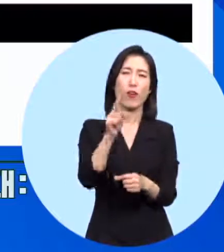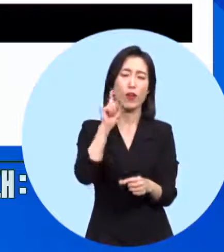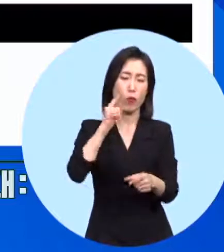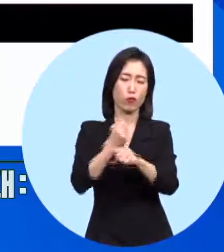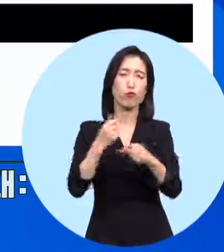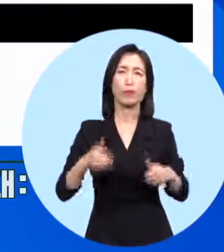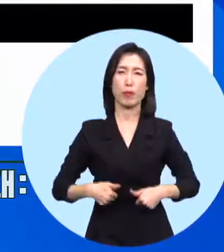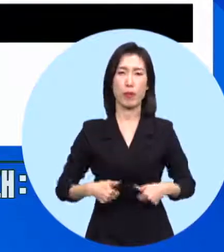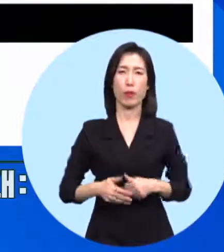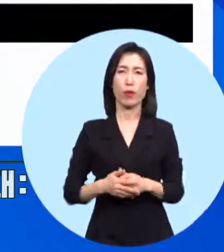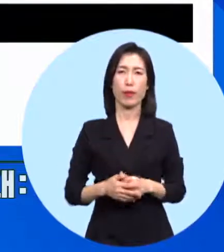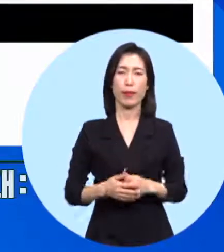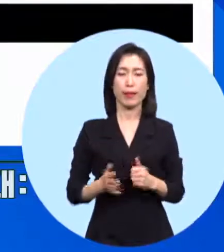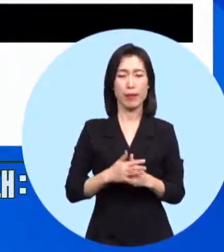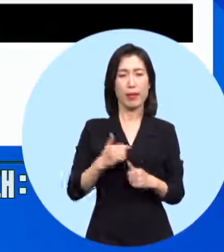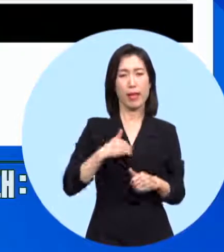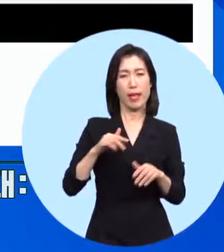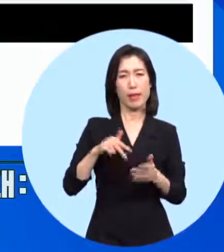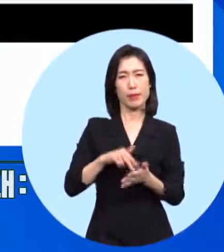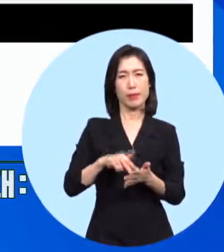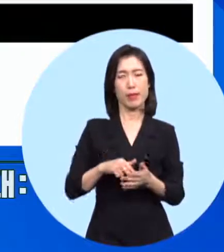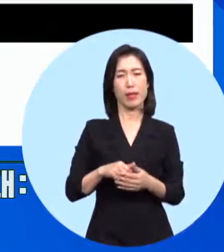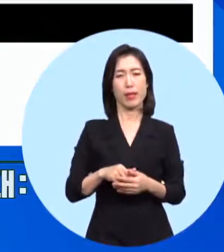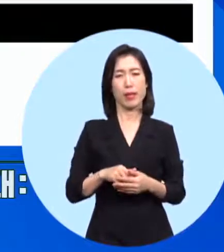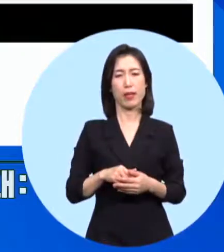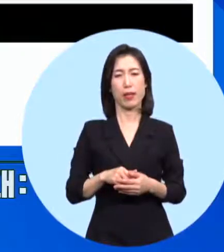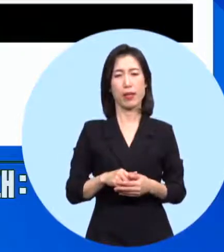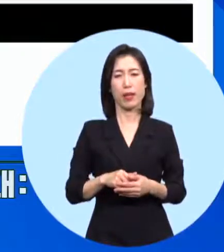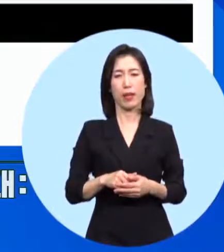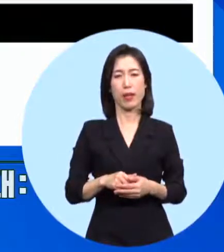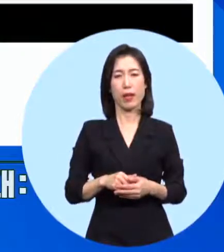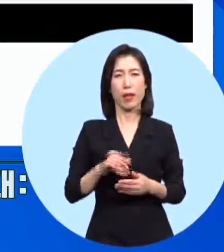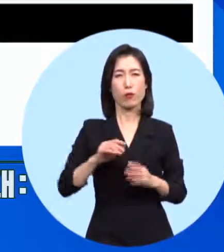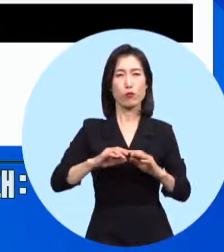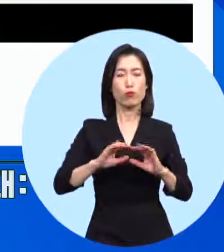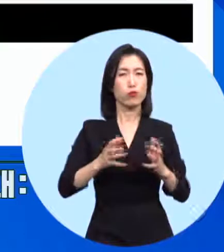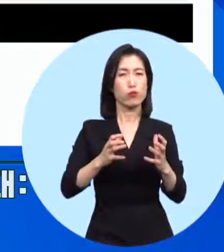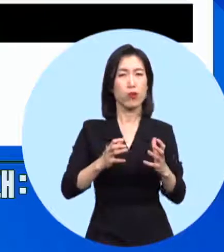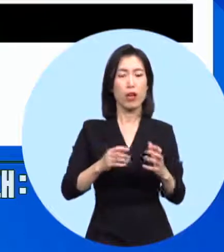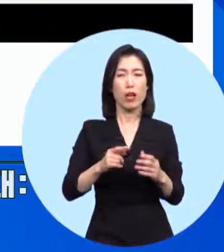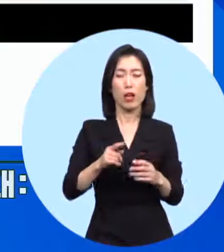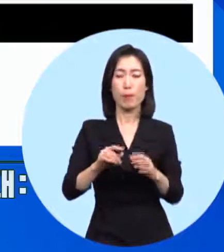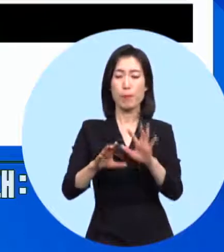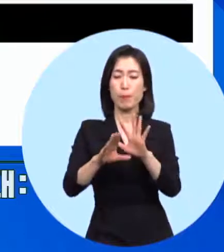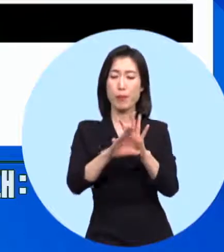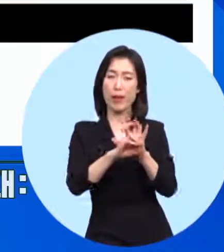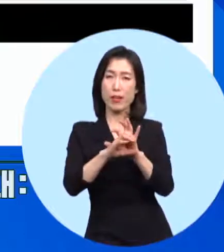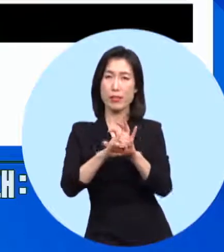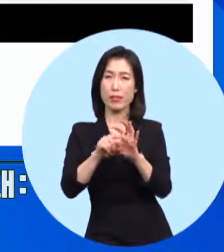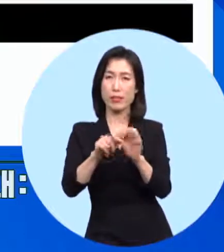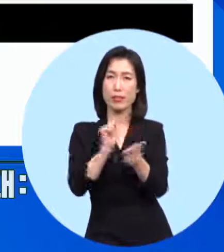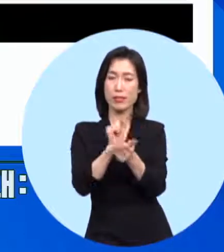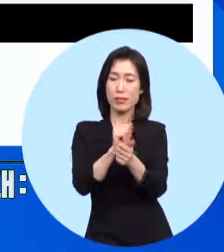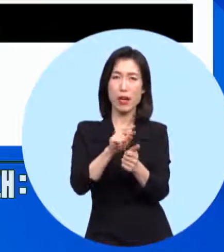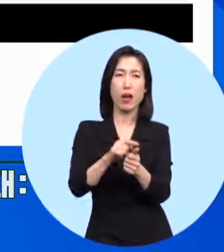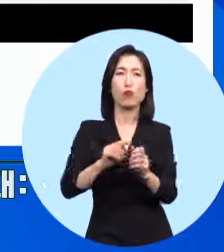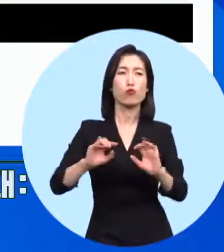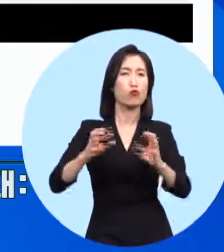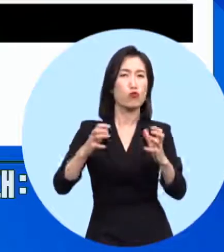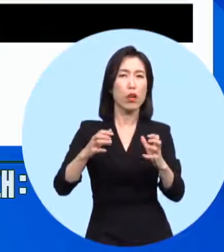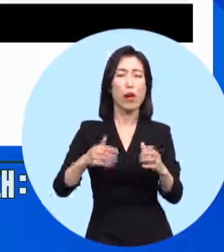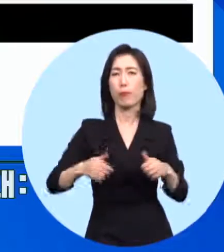제 편에서는 국가도 없고 시장도 없습니다. 바이러스와의 최일선은 우리